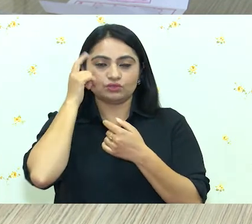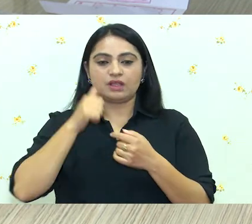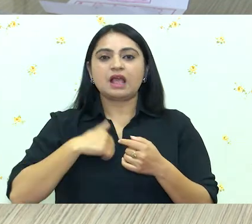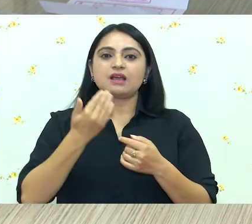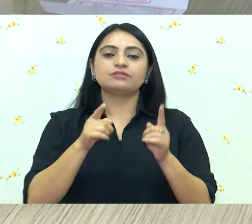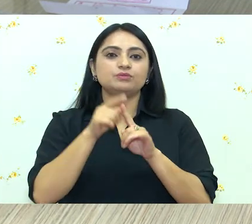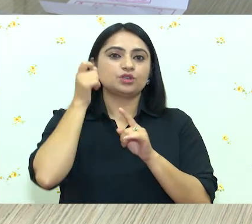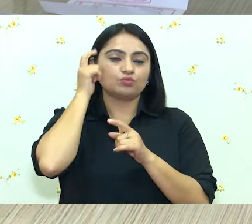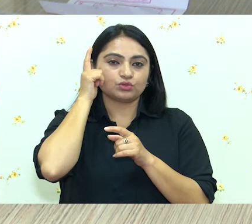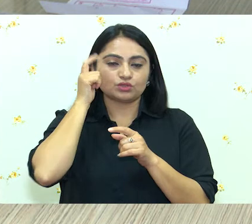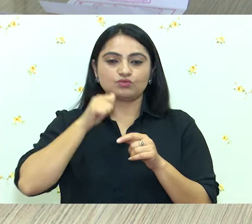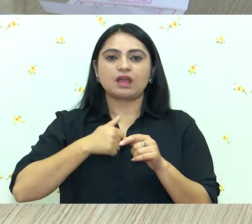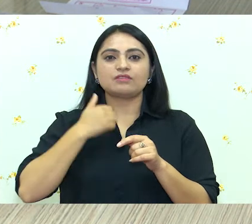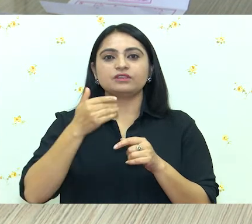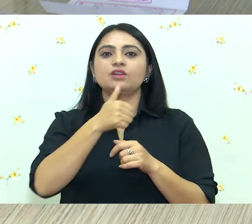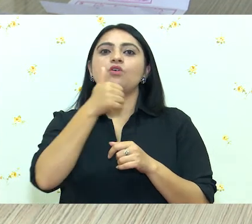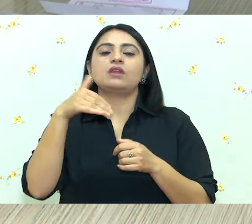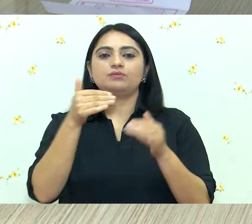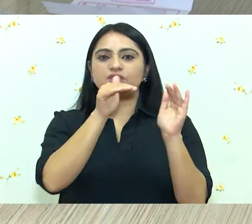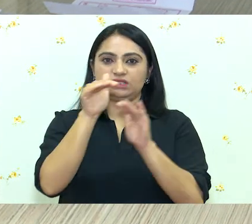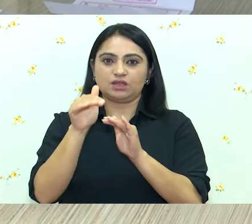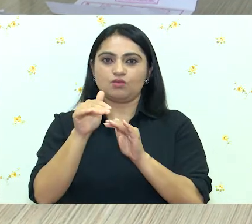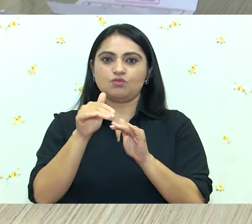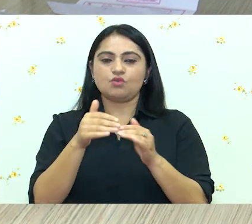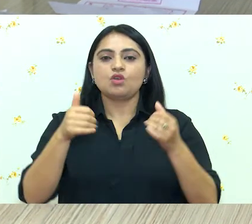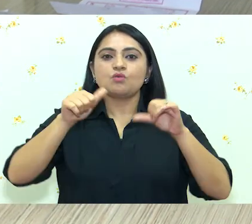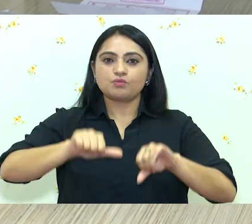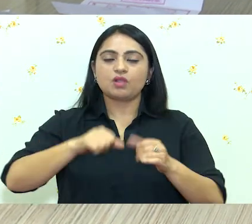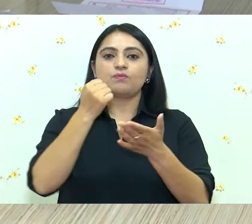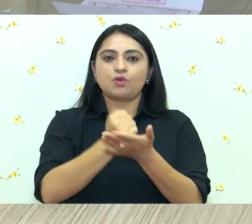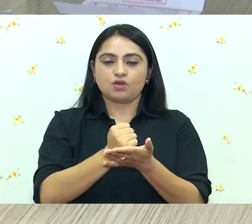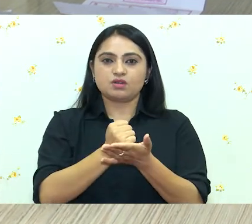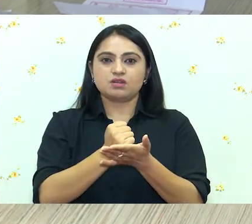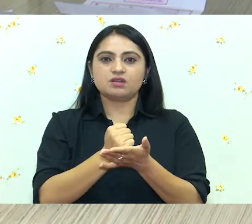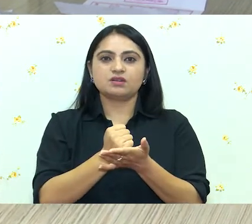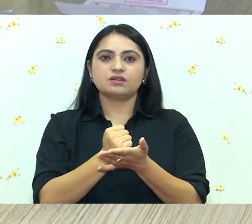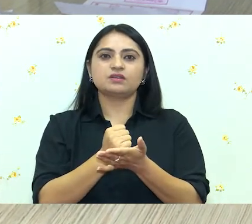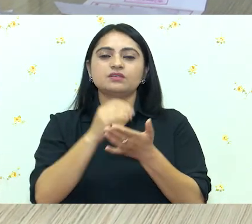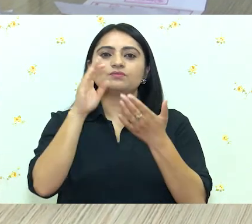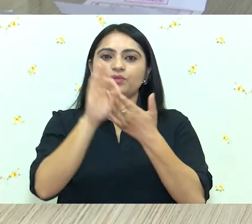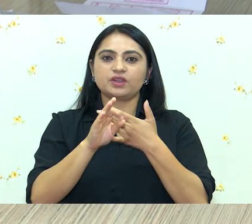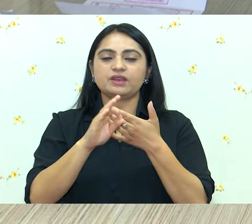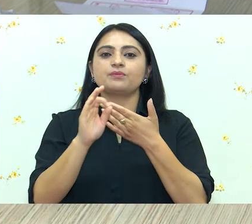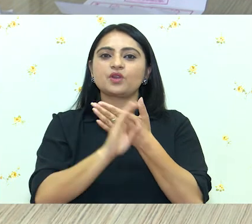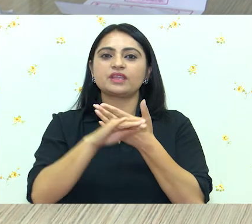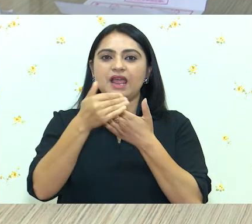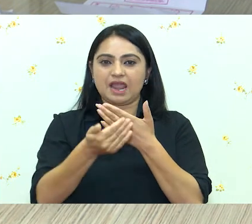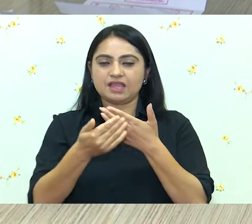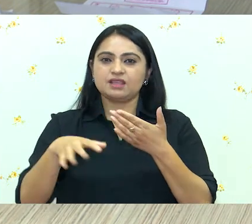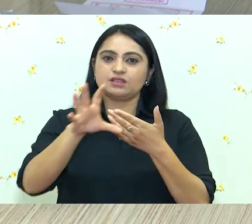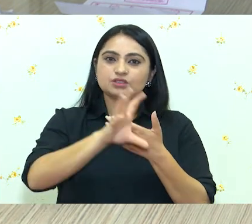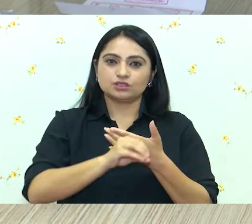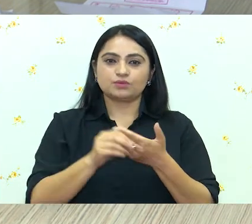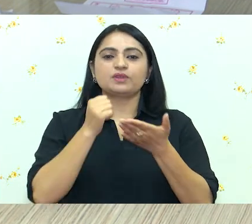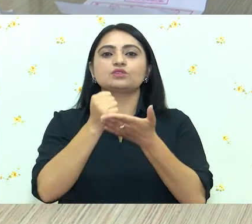पनि बुझौँ, आफूले अरूलाई पनि सिकाउँ र यो बदर मत हुने चाहिँ प्रक्रियालाई हामी सबैको साथ